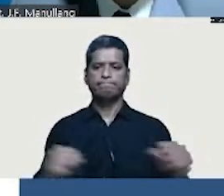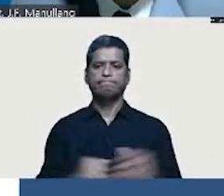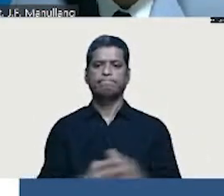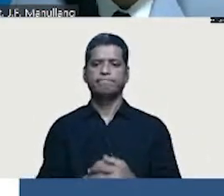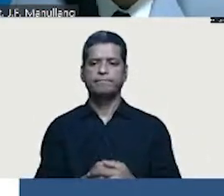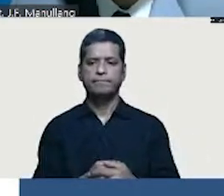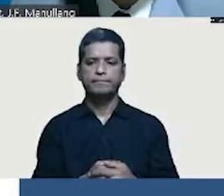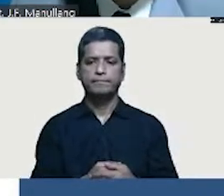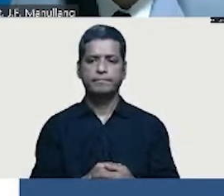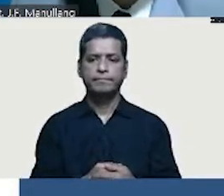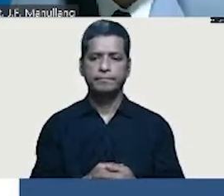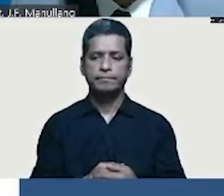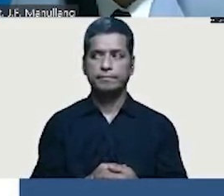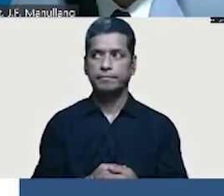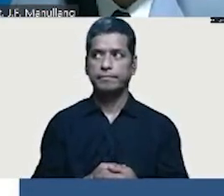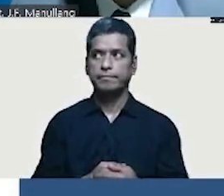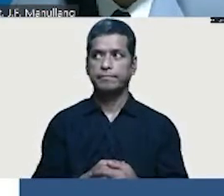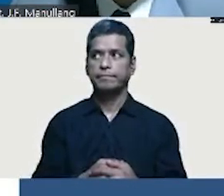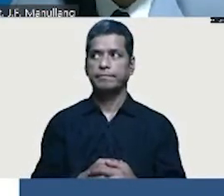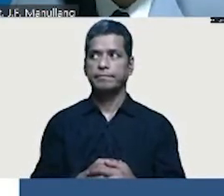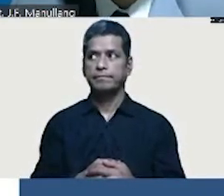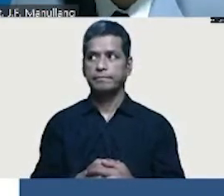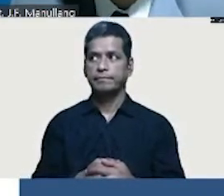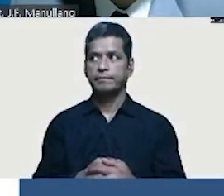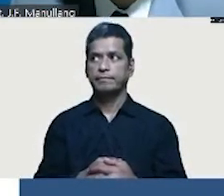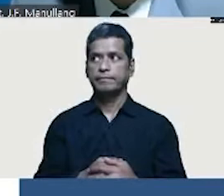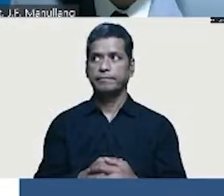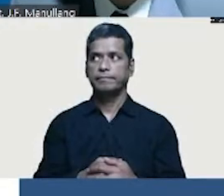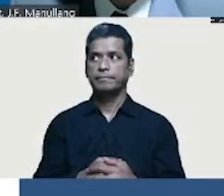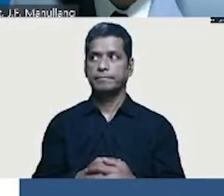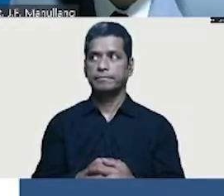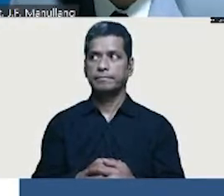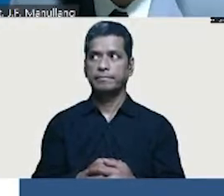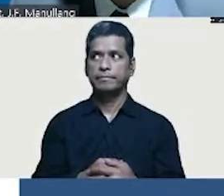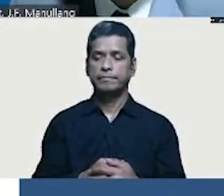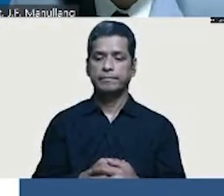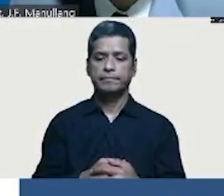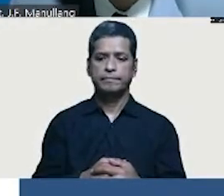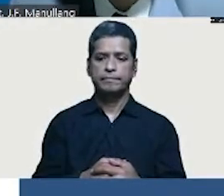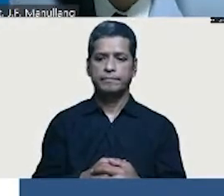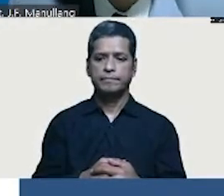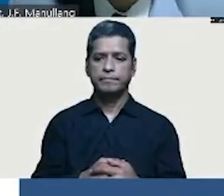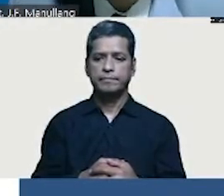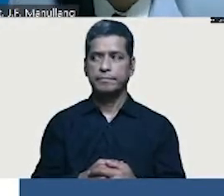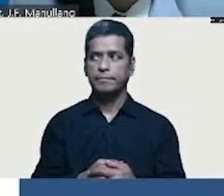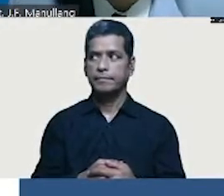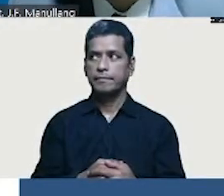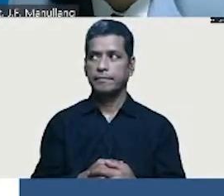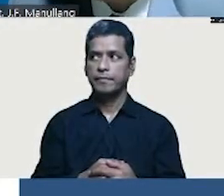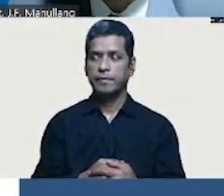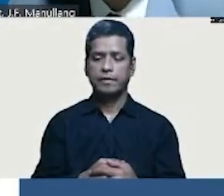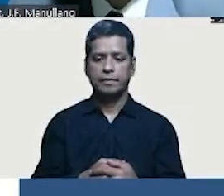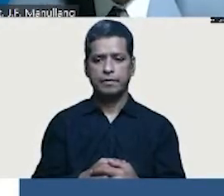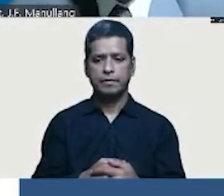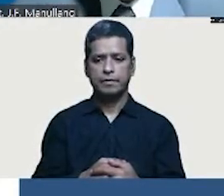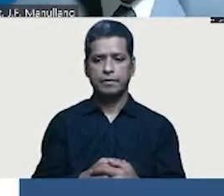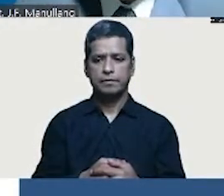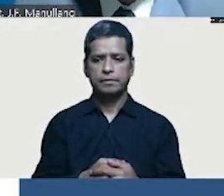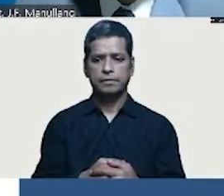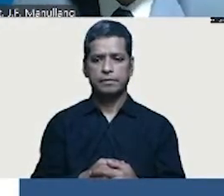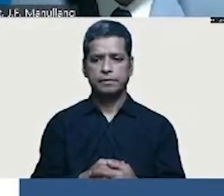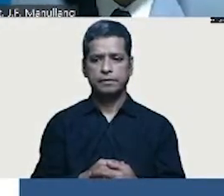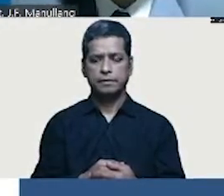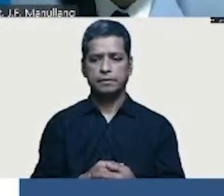orang Jati itu terbakar seperti terbakarnya Lalang hanya lihat segitu